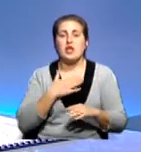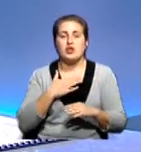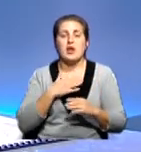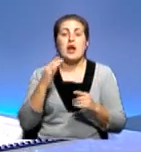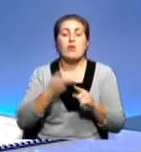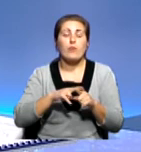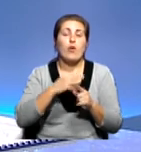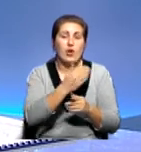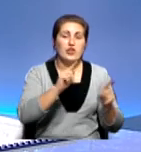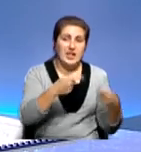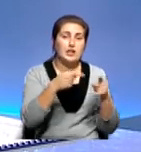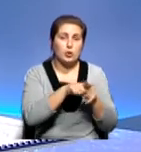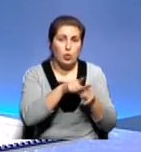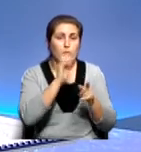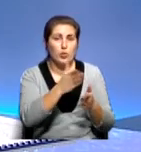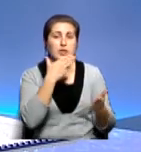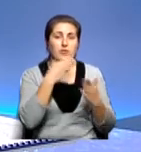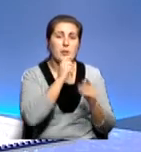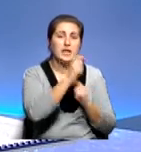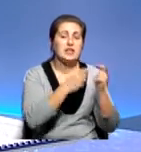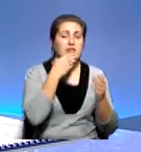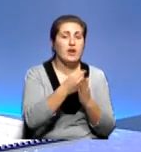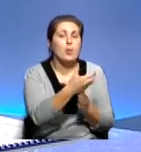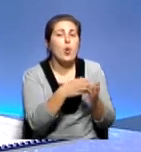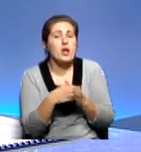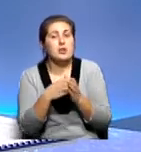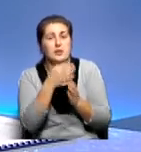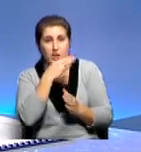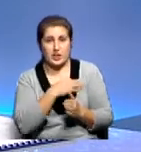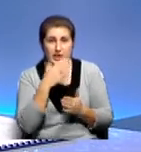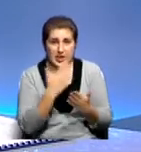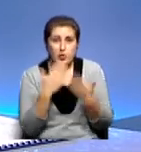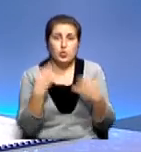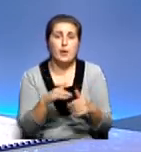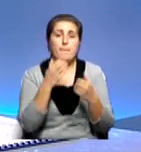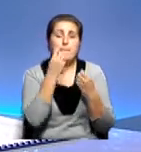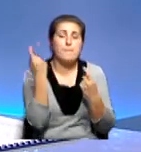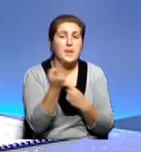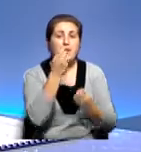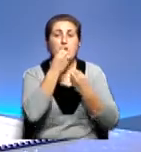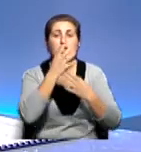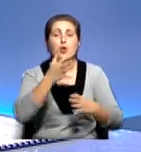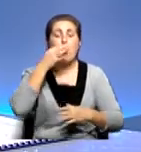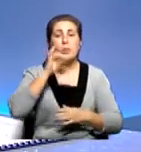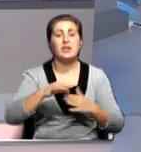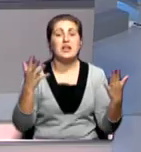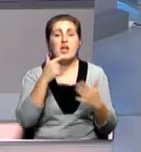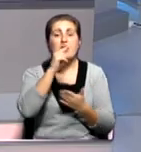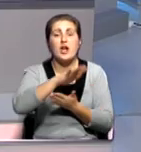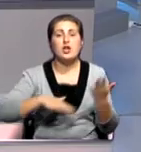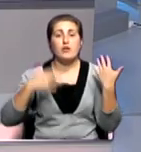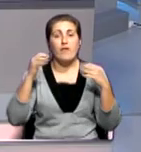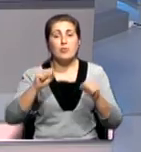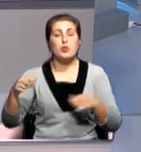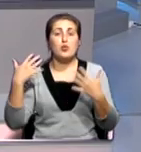у вас тоже будут подарки да своим коллегам скажите ну вот есть уже первые положительный опыт Какие в дальнейшем возможно